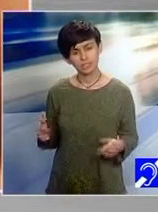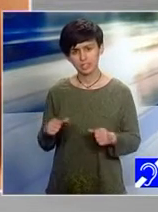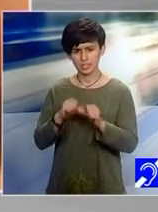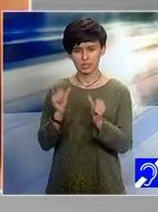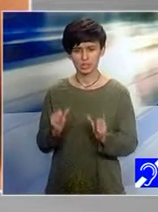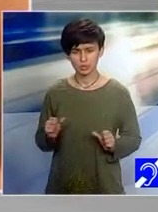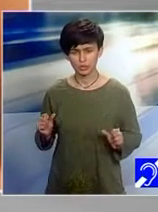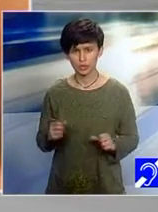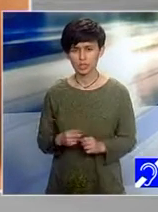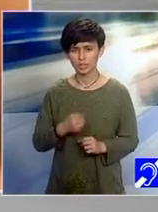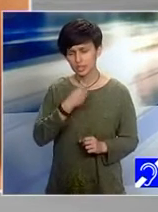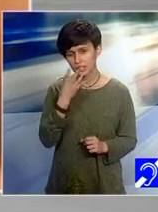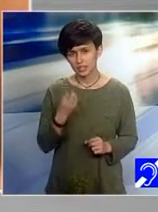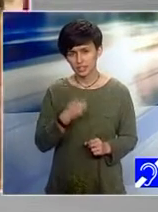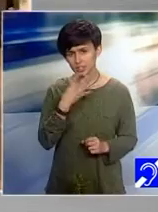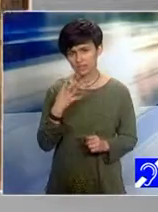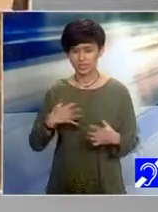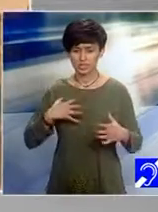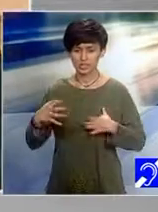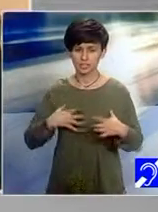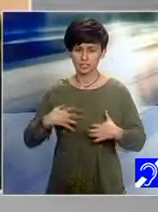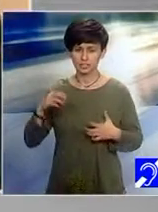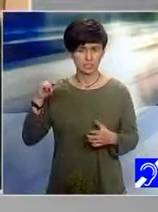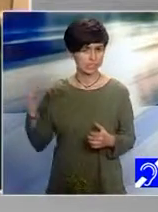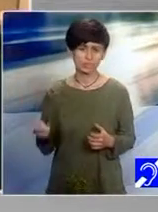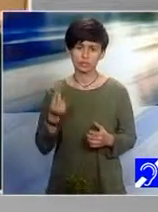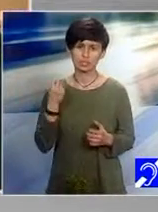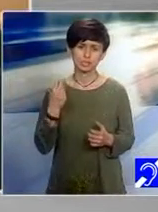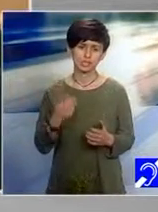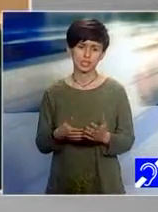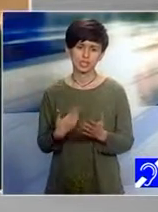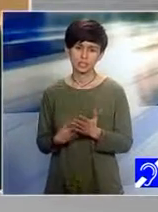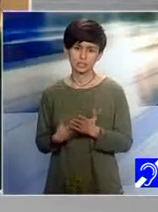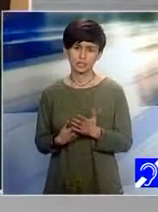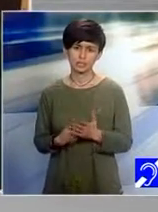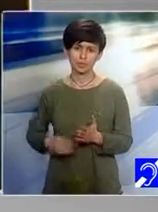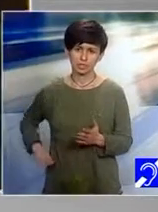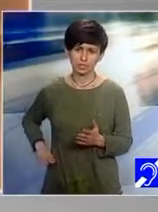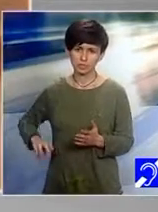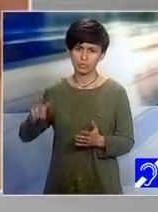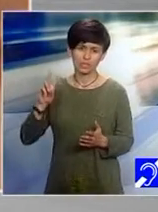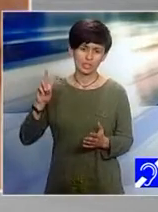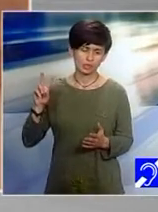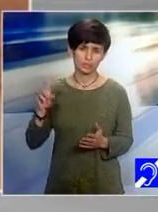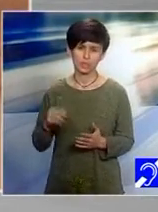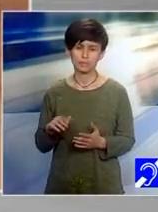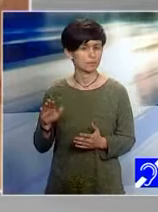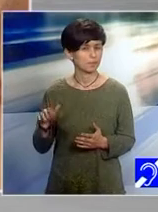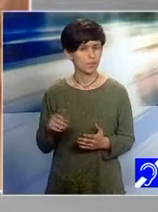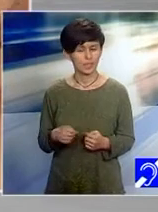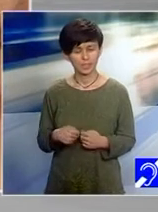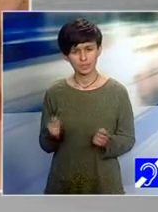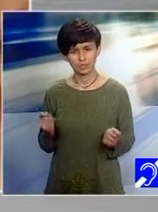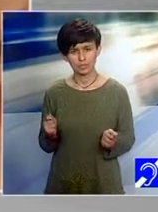expresii artistice deosebite, pentru că doamna Azadovi Barduca Horenian are de toate un